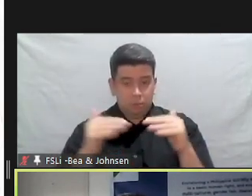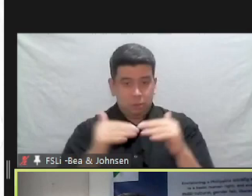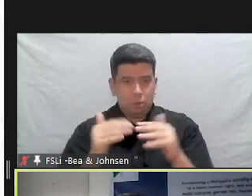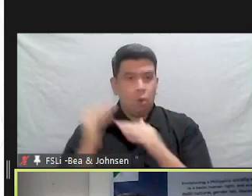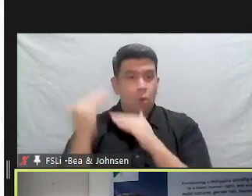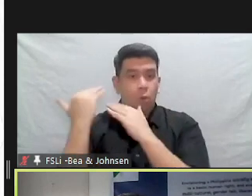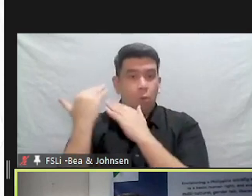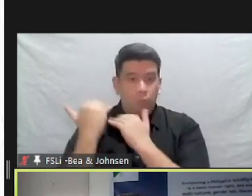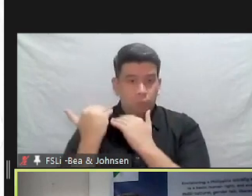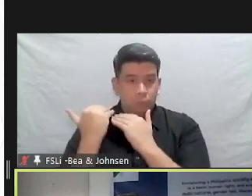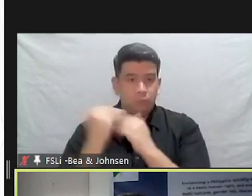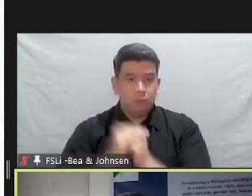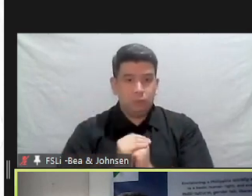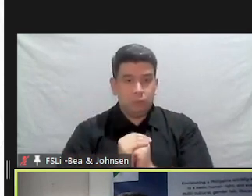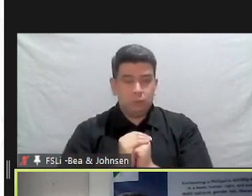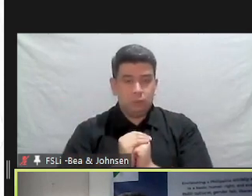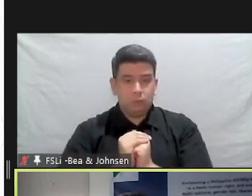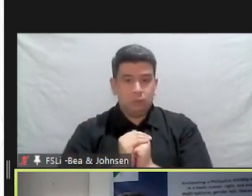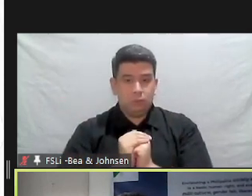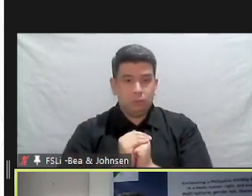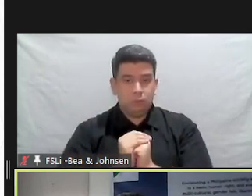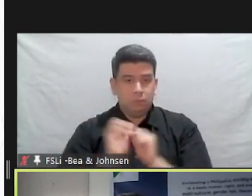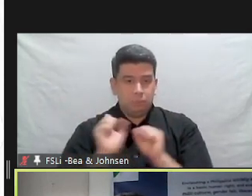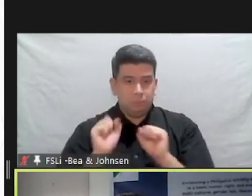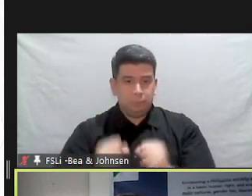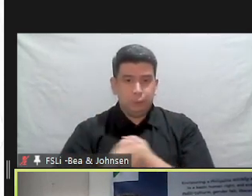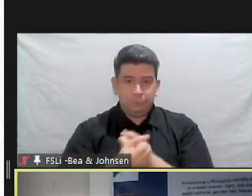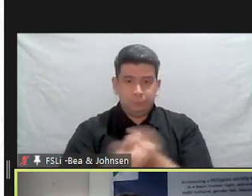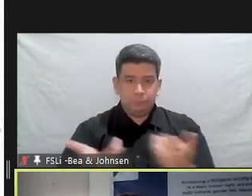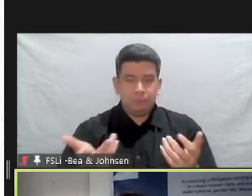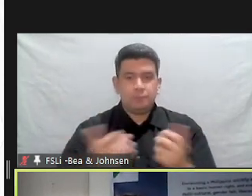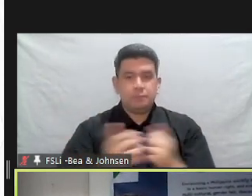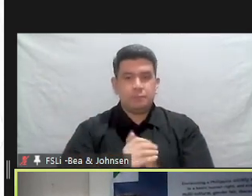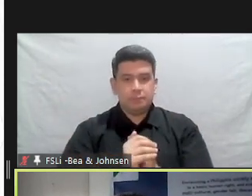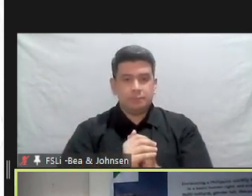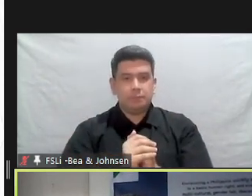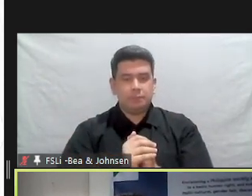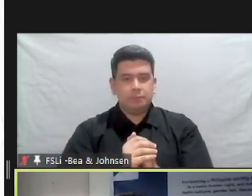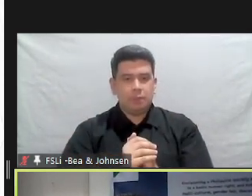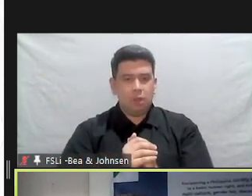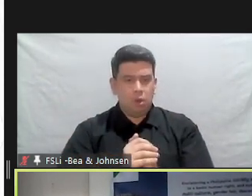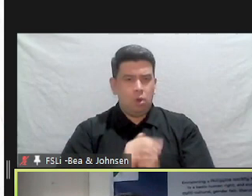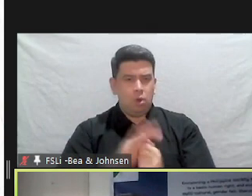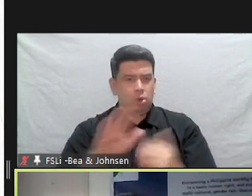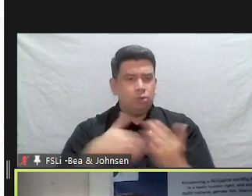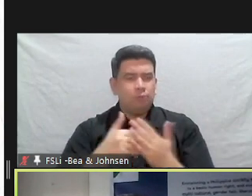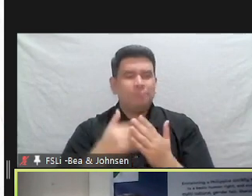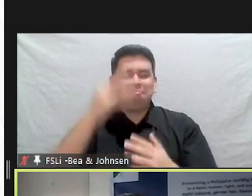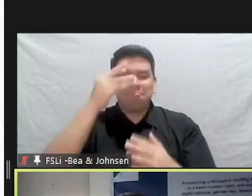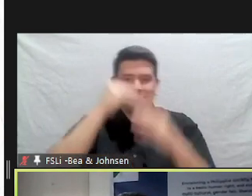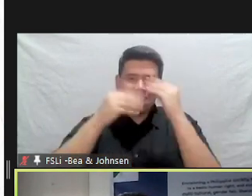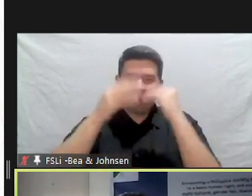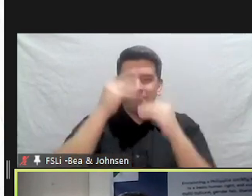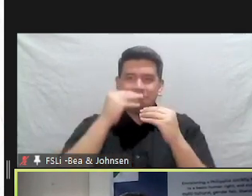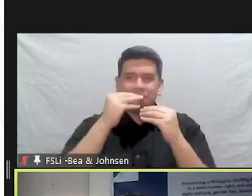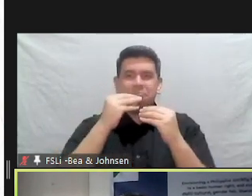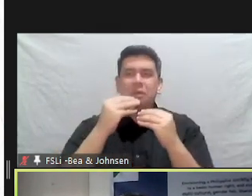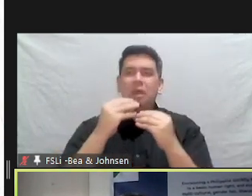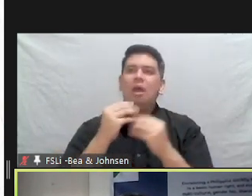mas makapagbigay pa po ng mas maraming kaalaman sa lahat tungkol sa